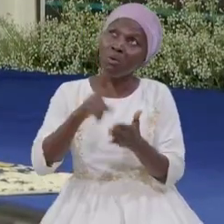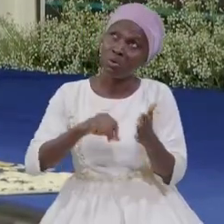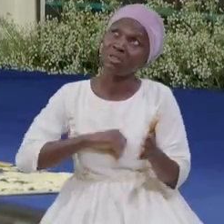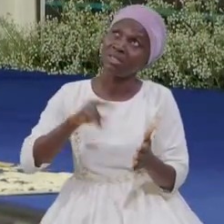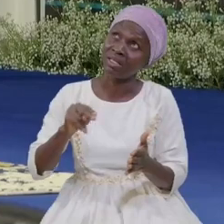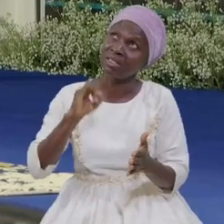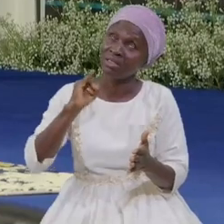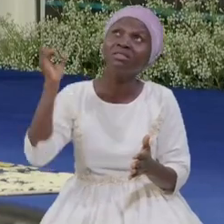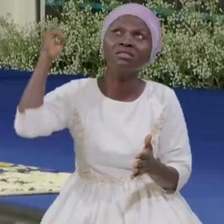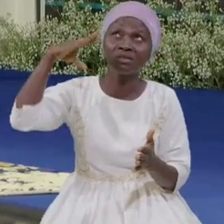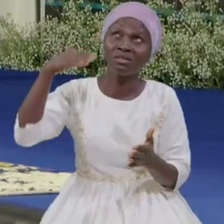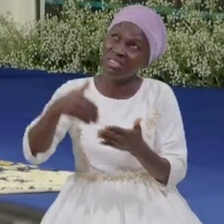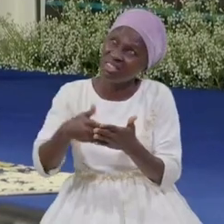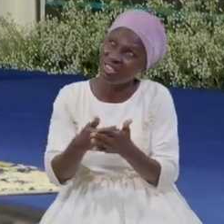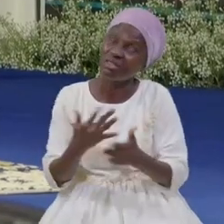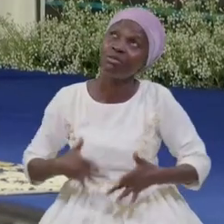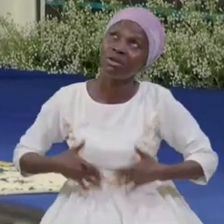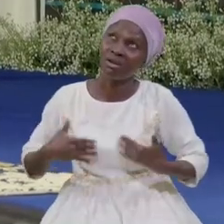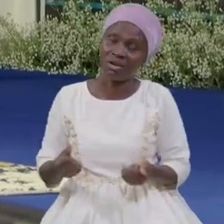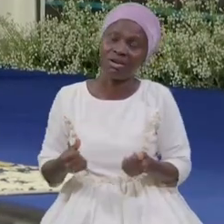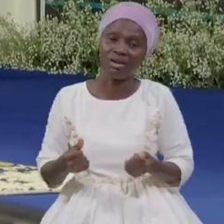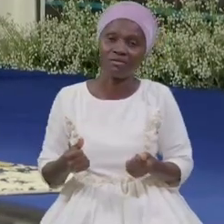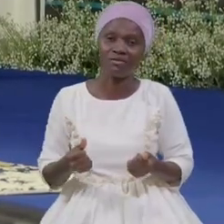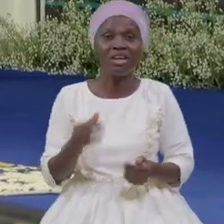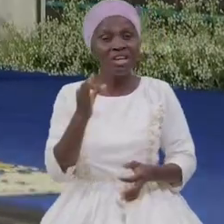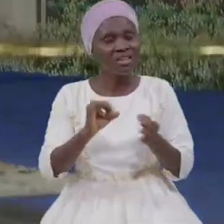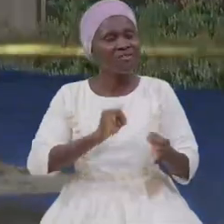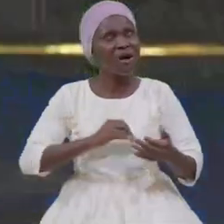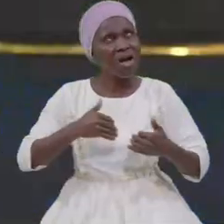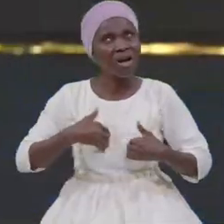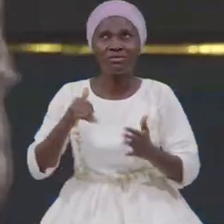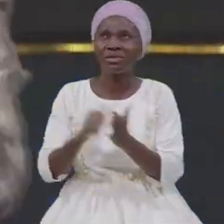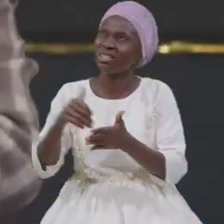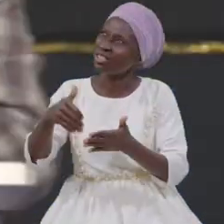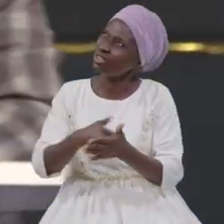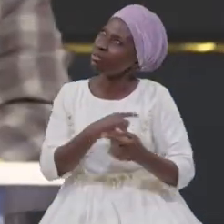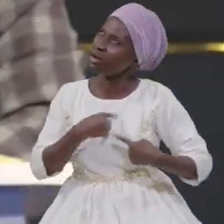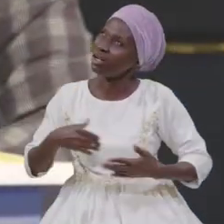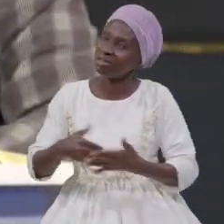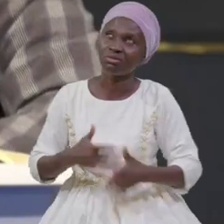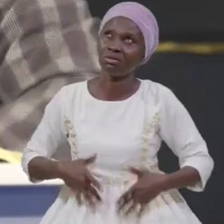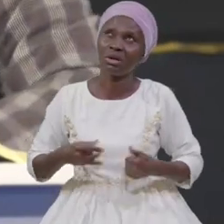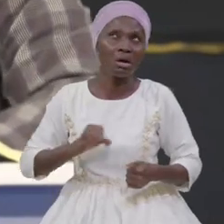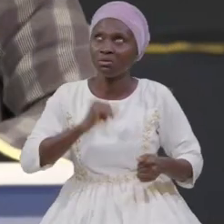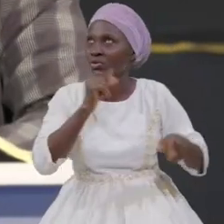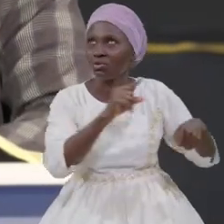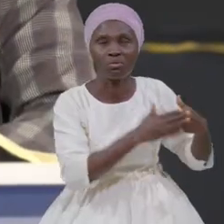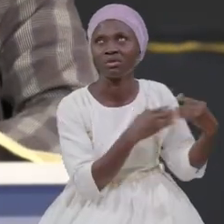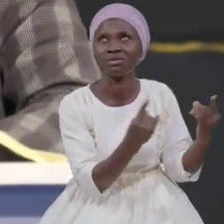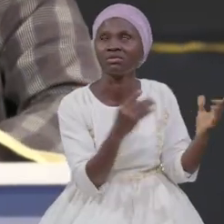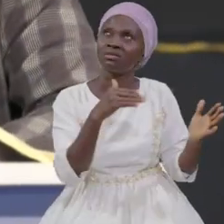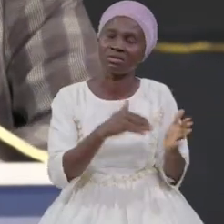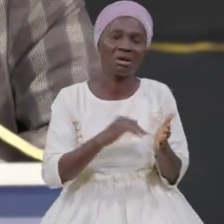j'ai besoin, c'est une nouvelle vie. Si je peux avoir cette nouvelle vie, je ne vais plus continuer